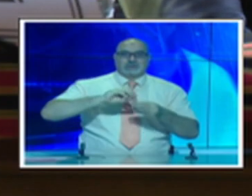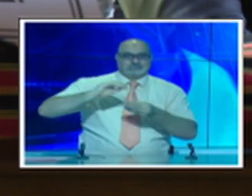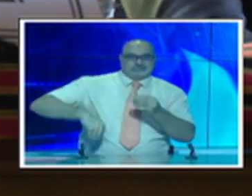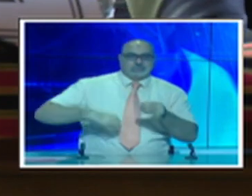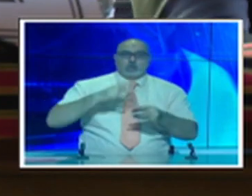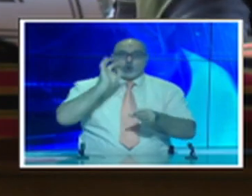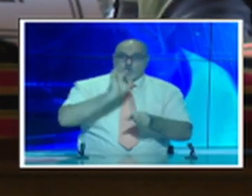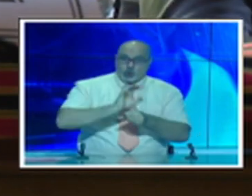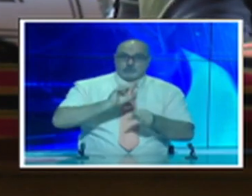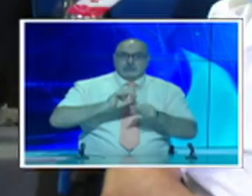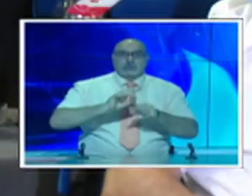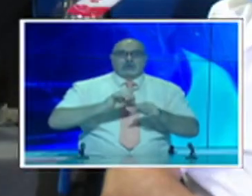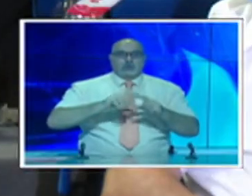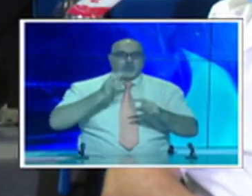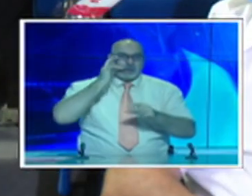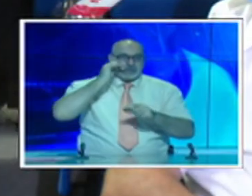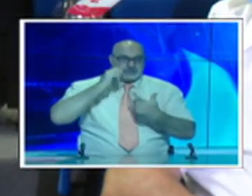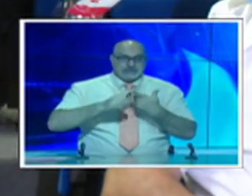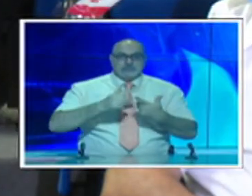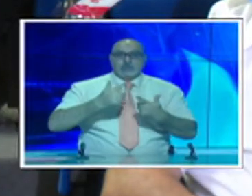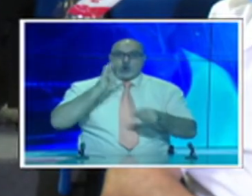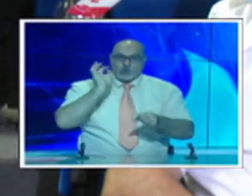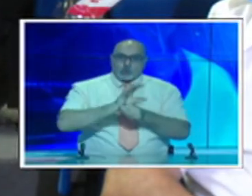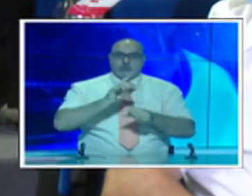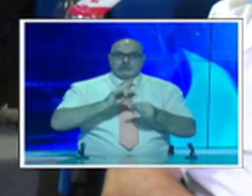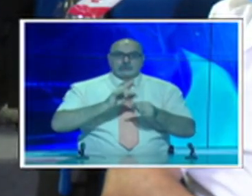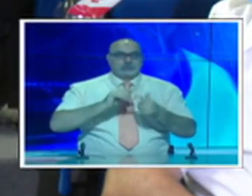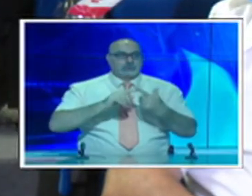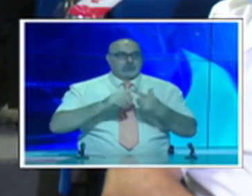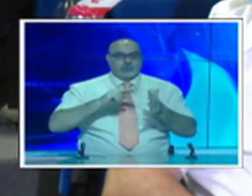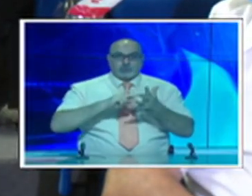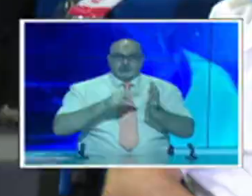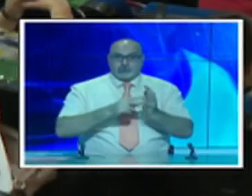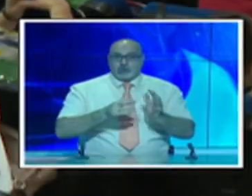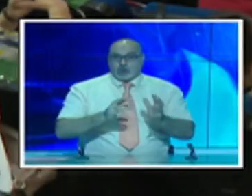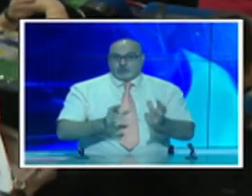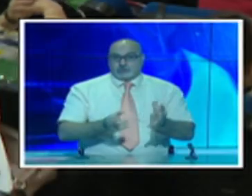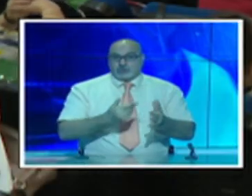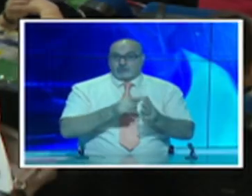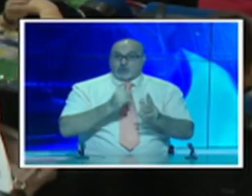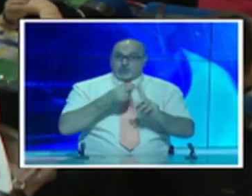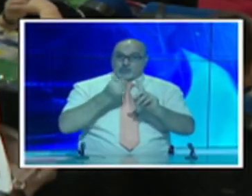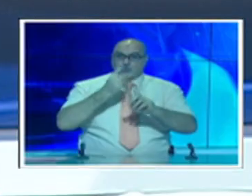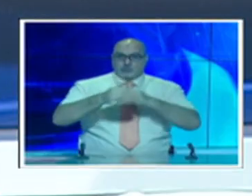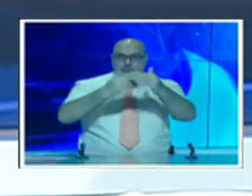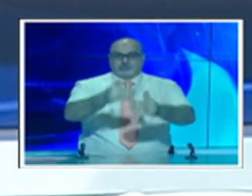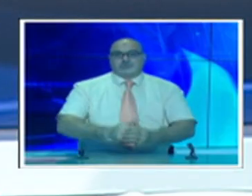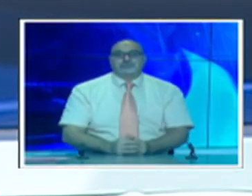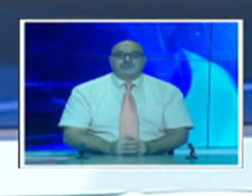أبناء الجزائر الجديدة من خلال تزكية الشعب لمشروع تعديل الدستور في الاستفتاء القادم.